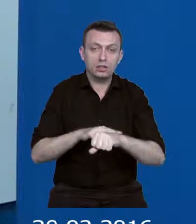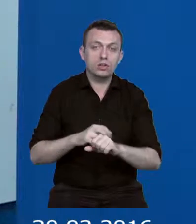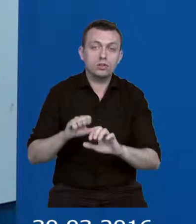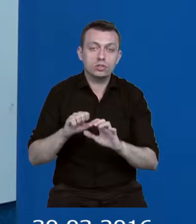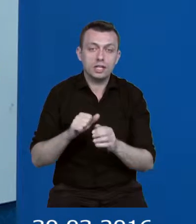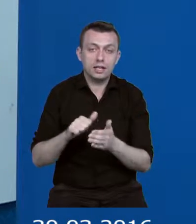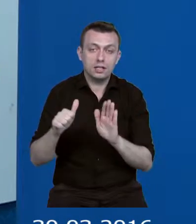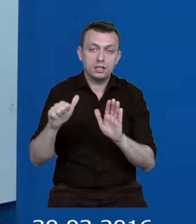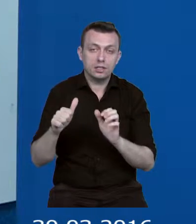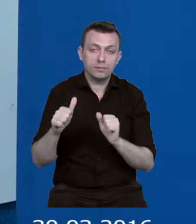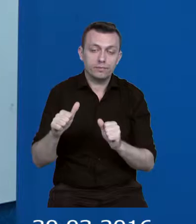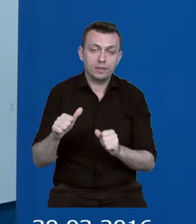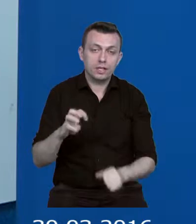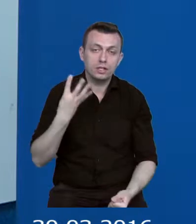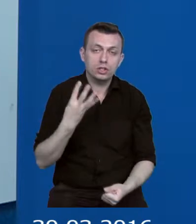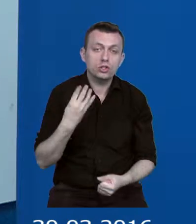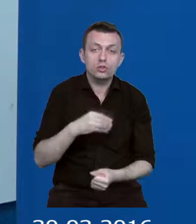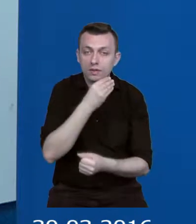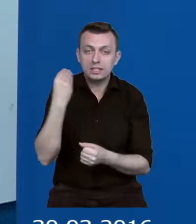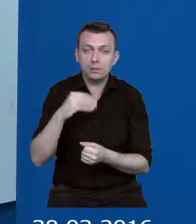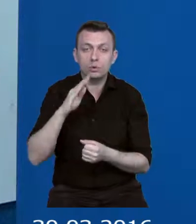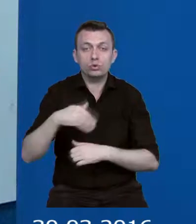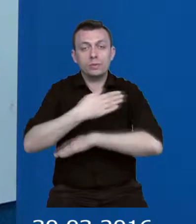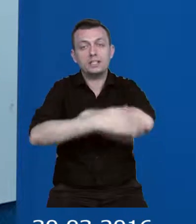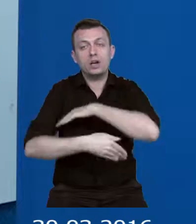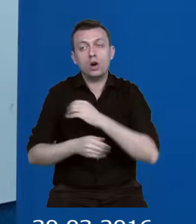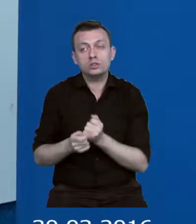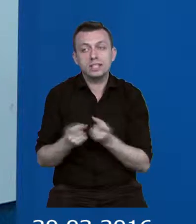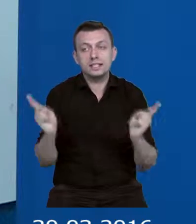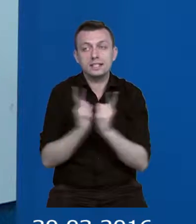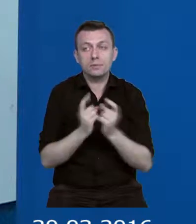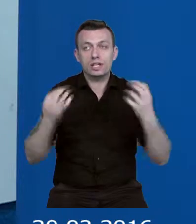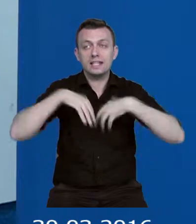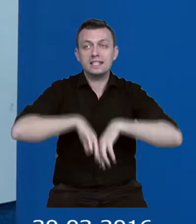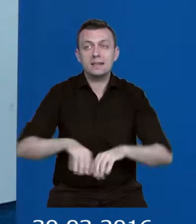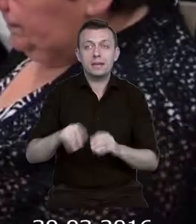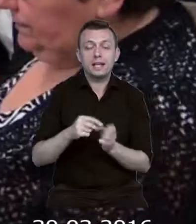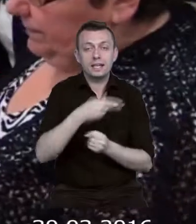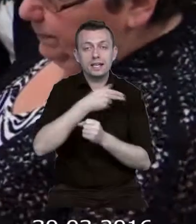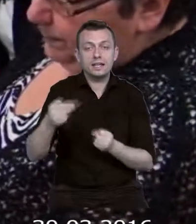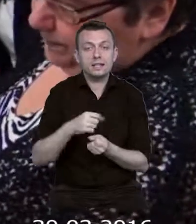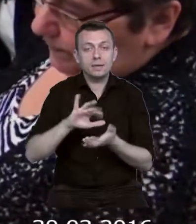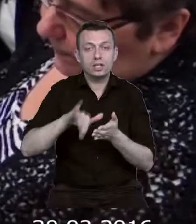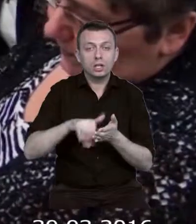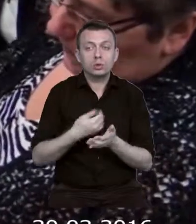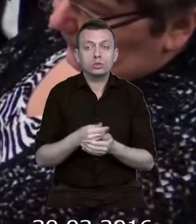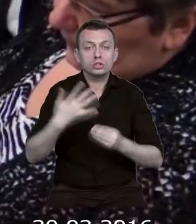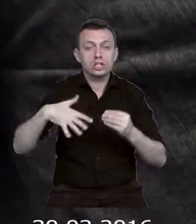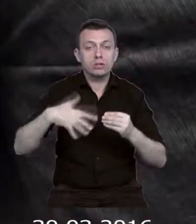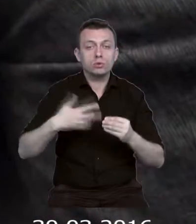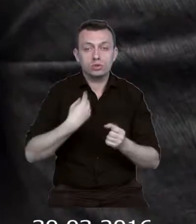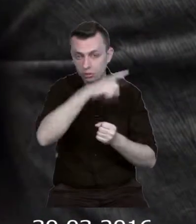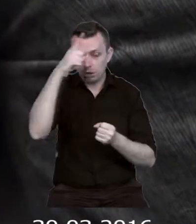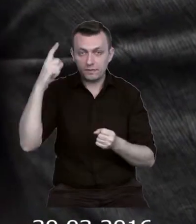Kultury odbędzie się ostatnie miniseminarium dotyczące kutnowskiego budżetu obywatelskiego. W czwartek